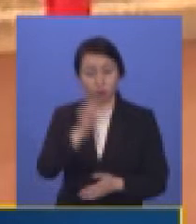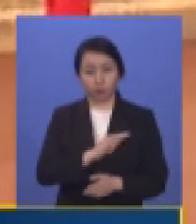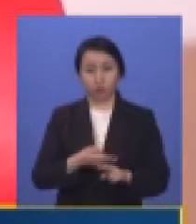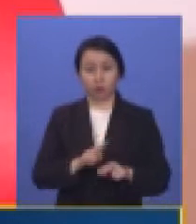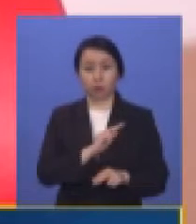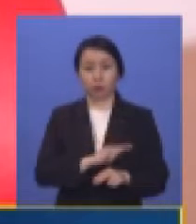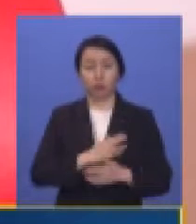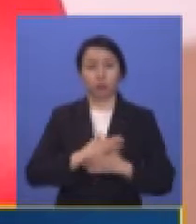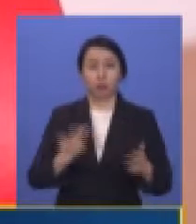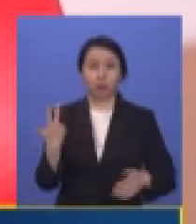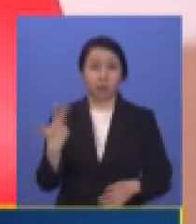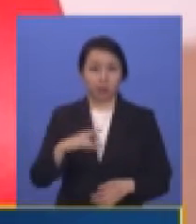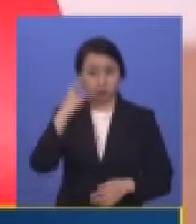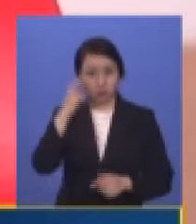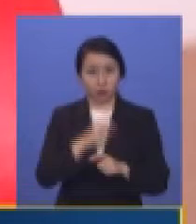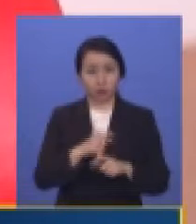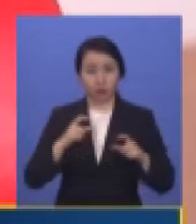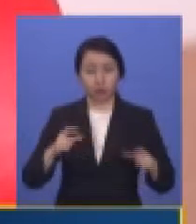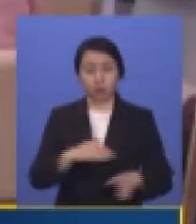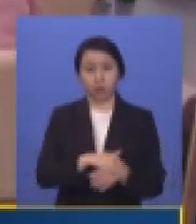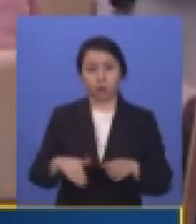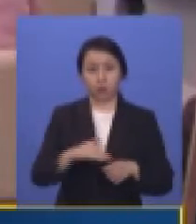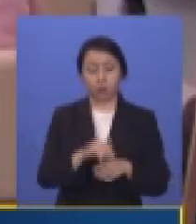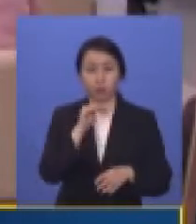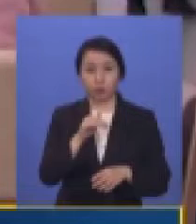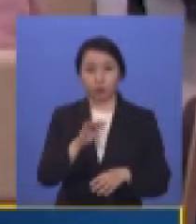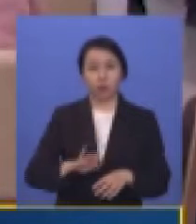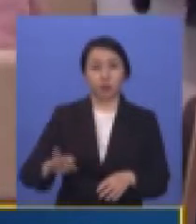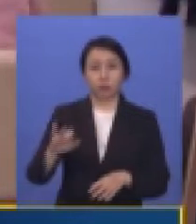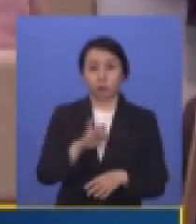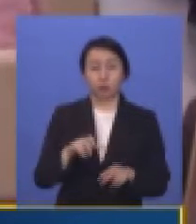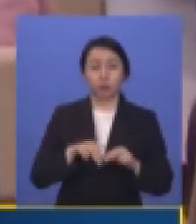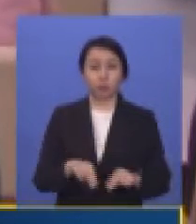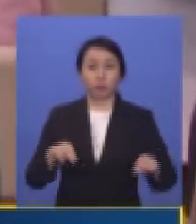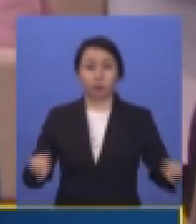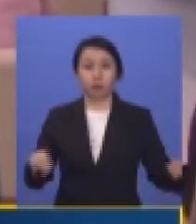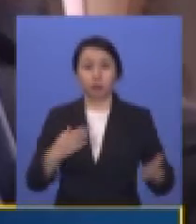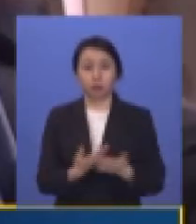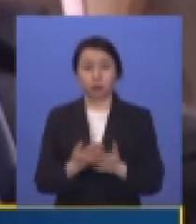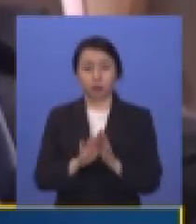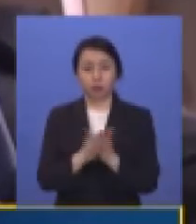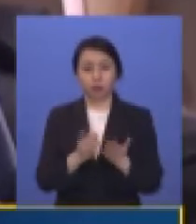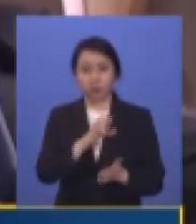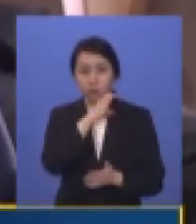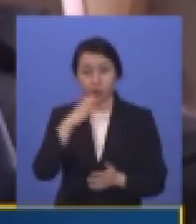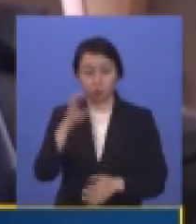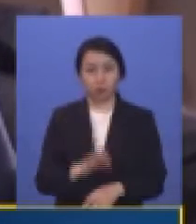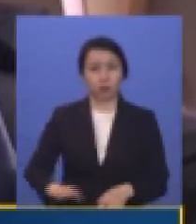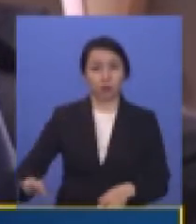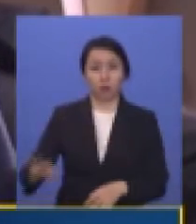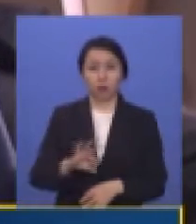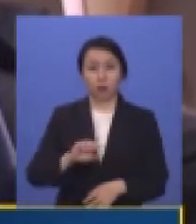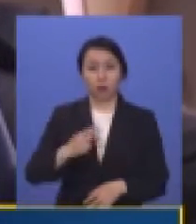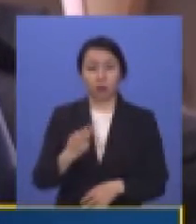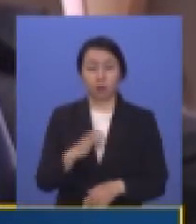которым трудились больше 30 казахстанских и зарубежных ученых и историков. В Петропавловске презентовали книгу «Солтусто Казахстан. Жане